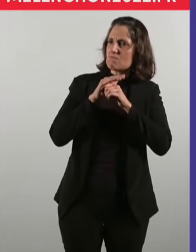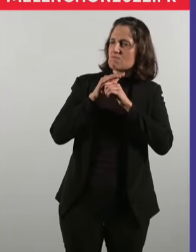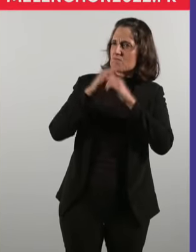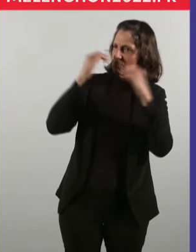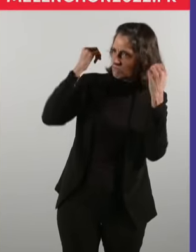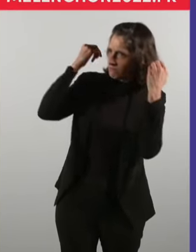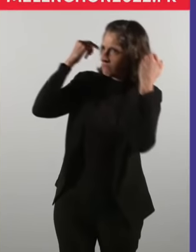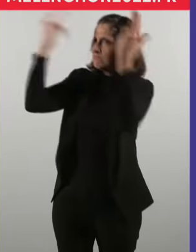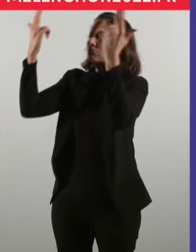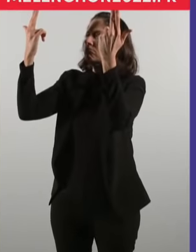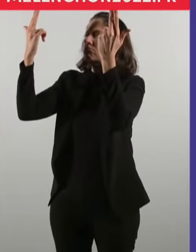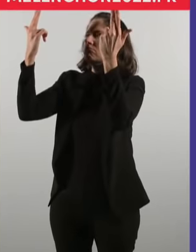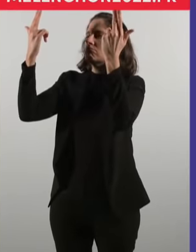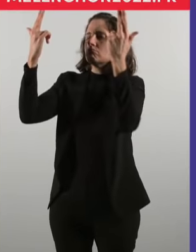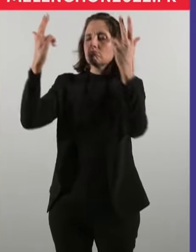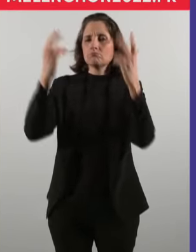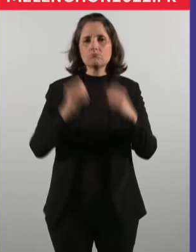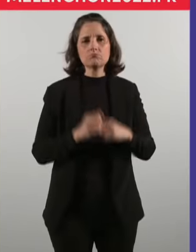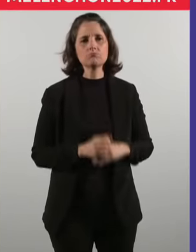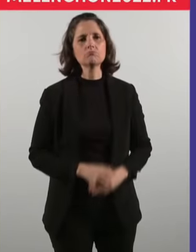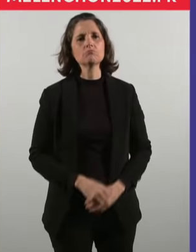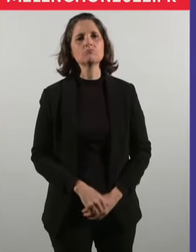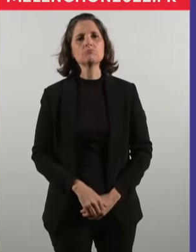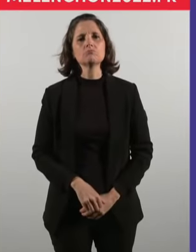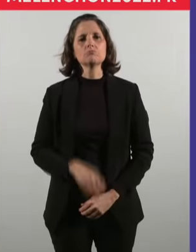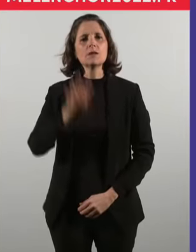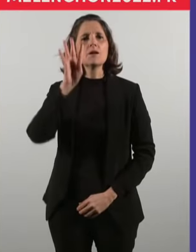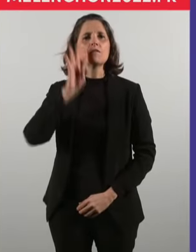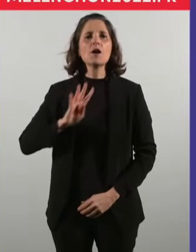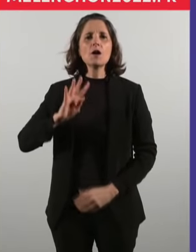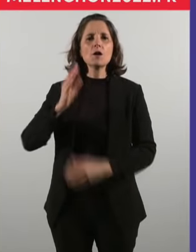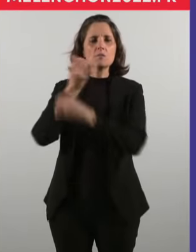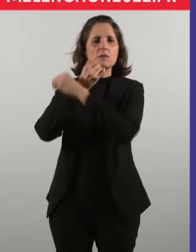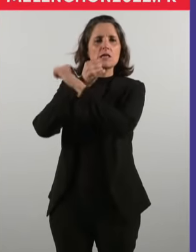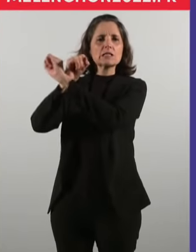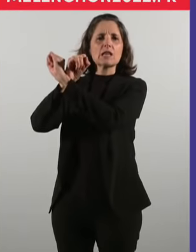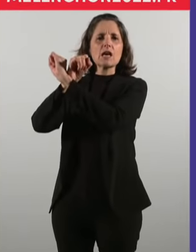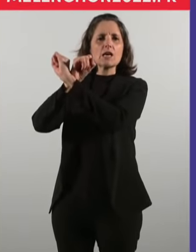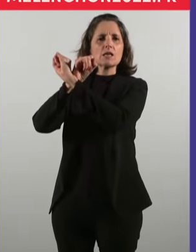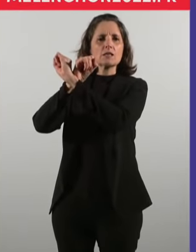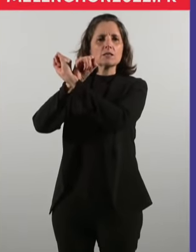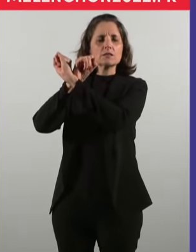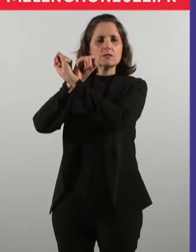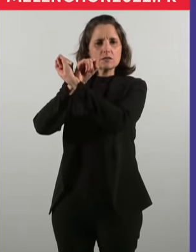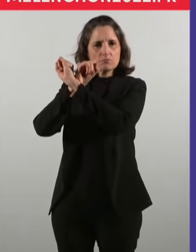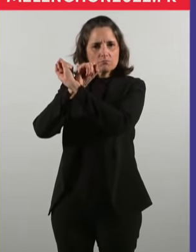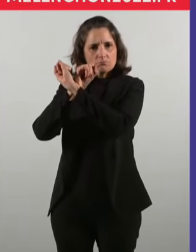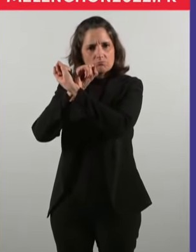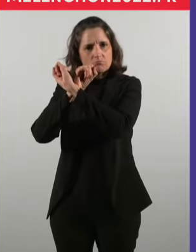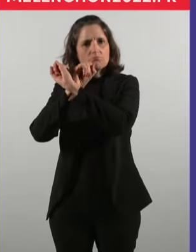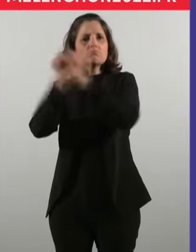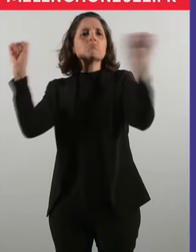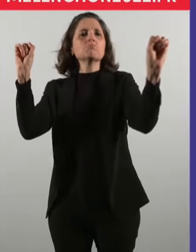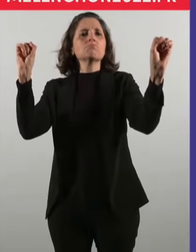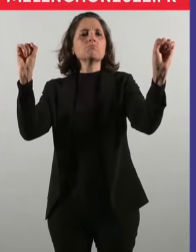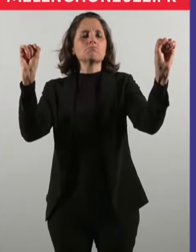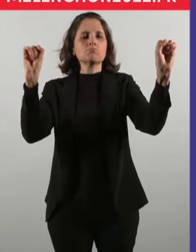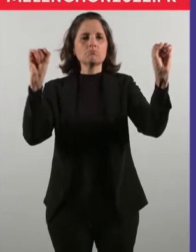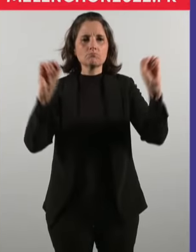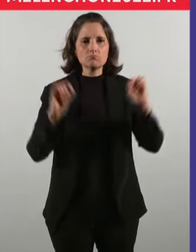révoltons-nous. Debout, femmes esclaves, et brisons